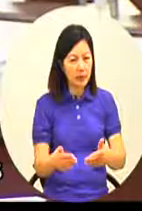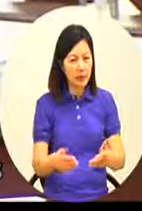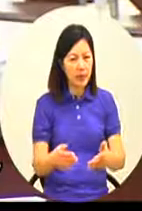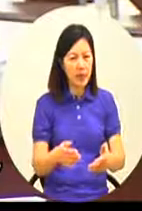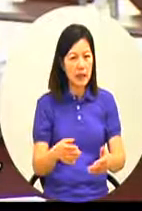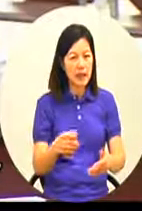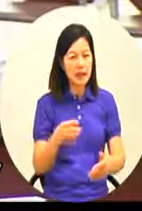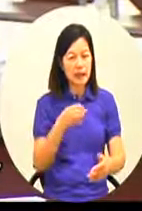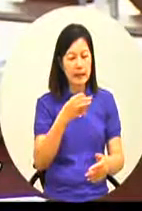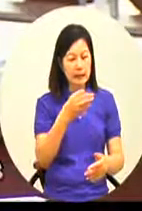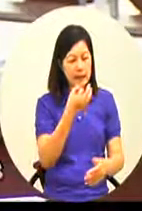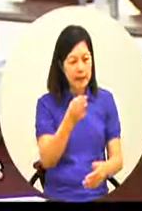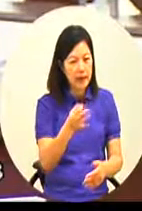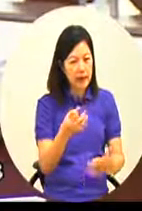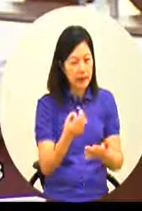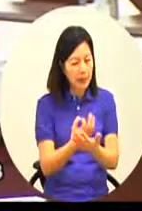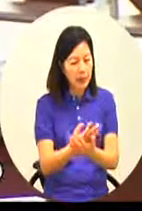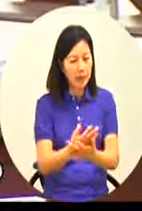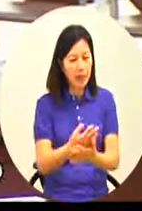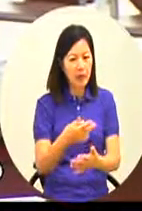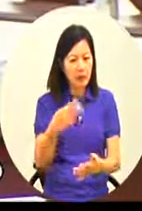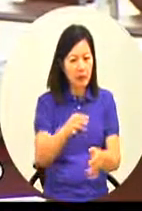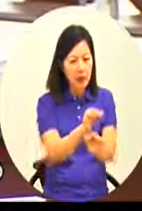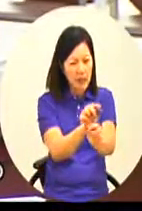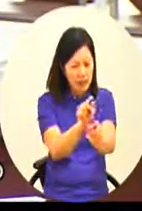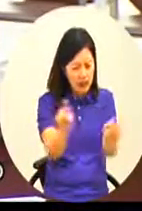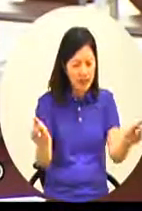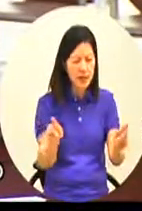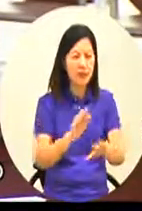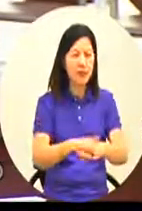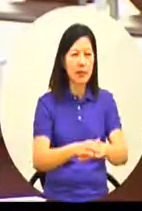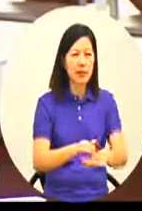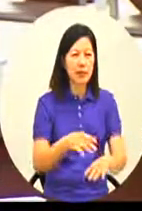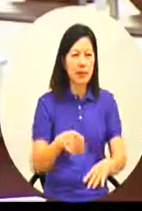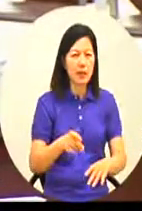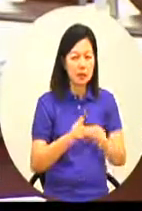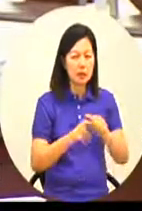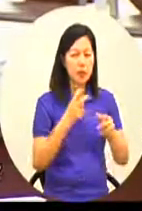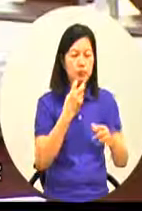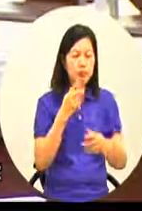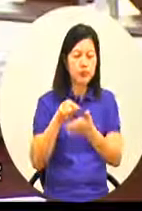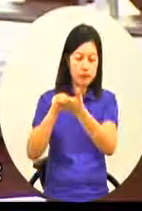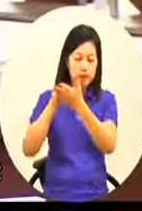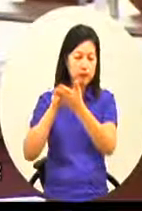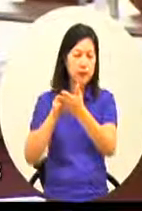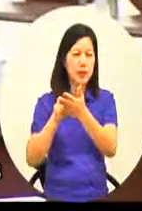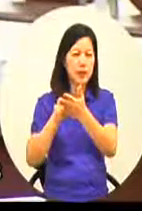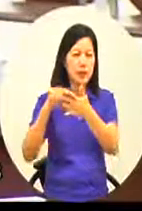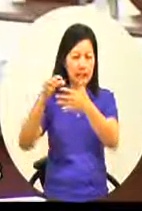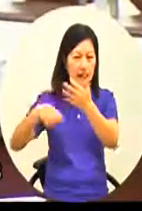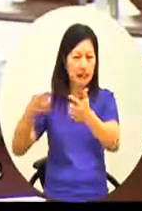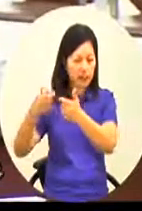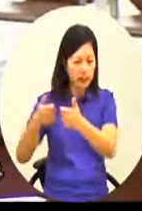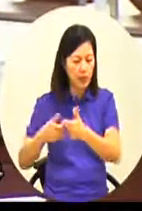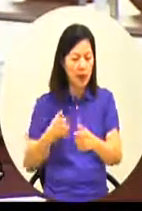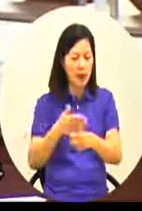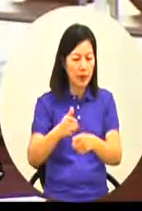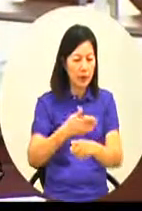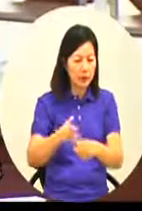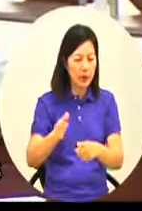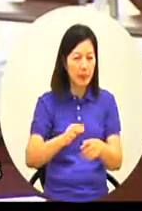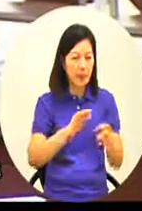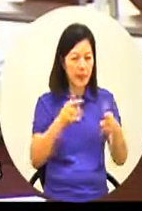嘛，咱的预算搁咧贷款嘛，搁咱搁借钱的嘛，啊，所以应该争取中央点点吼，在合理的分配的